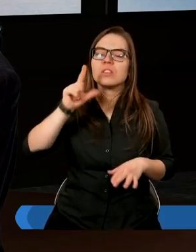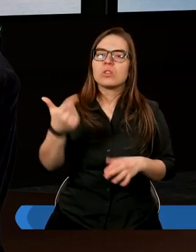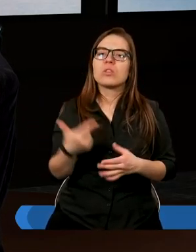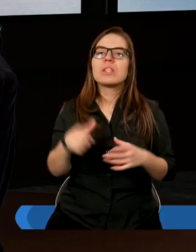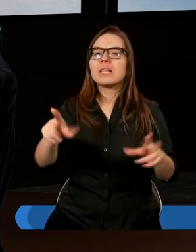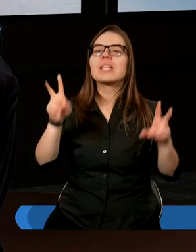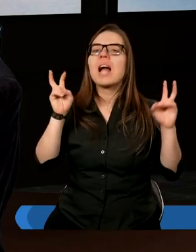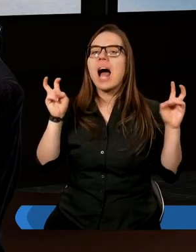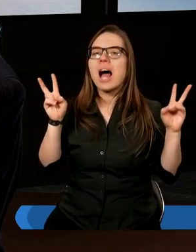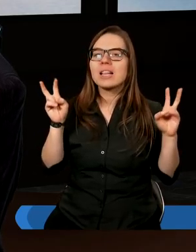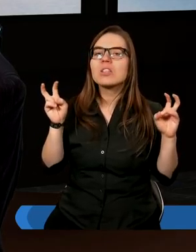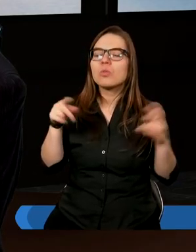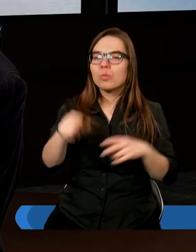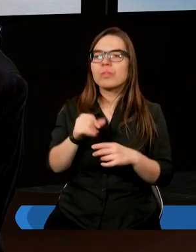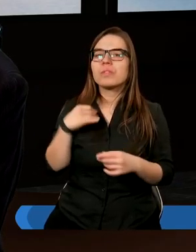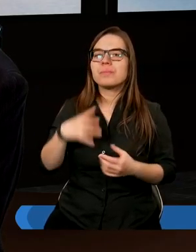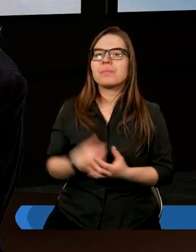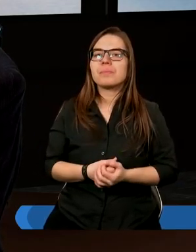zacytować